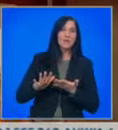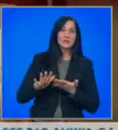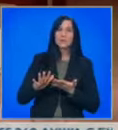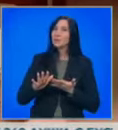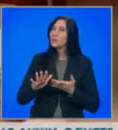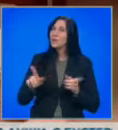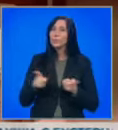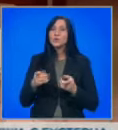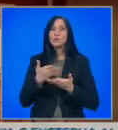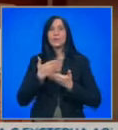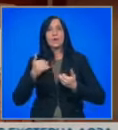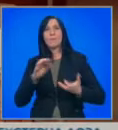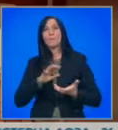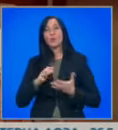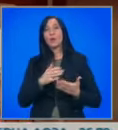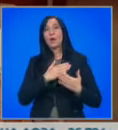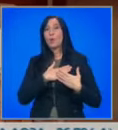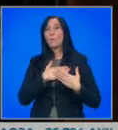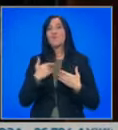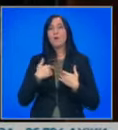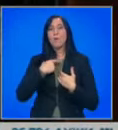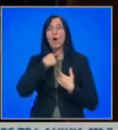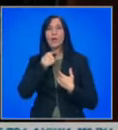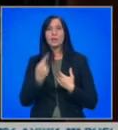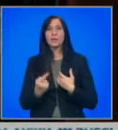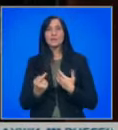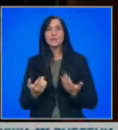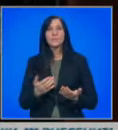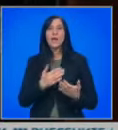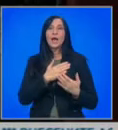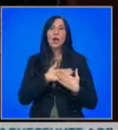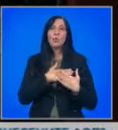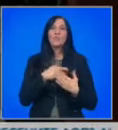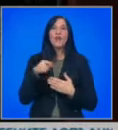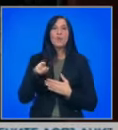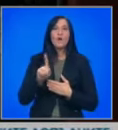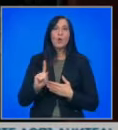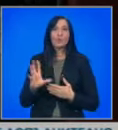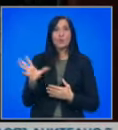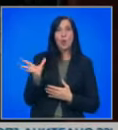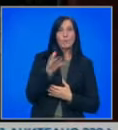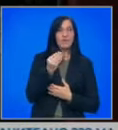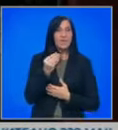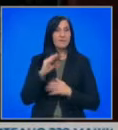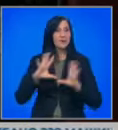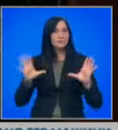музика няма политика. Любов е моя глас. А любовта е тоа што не обединува